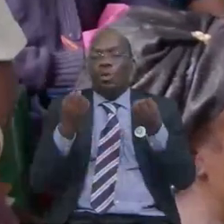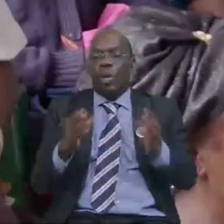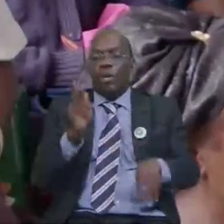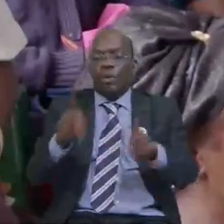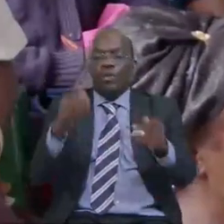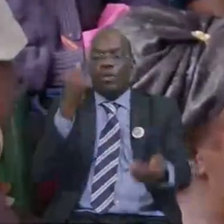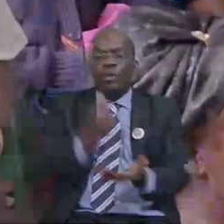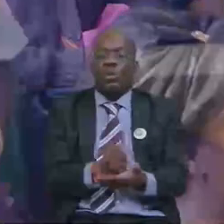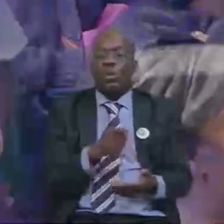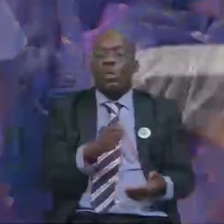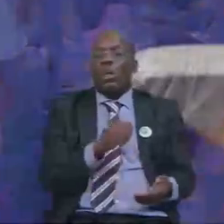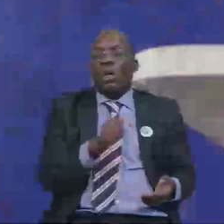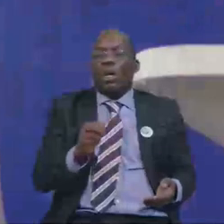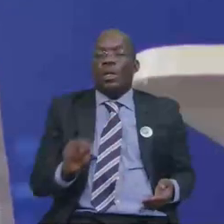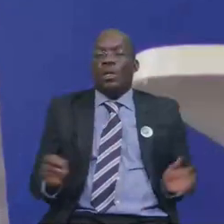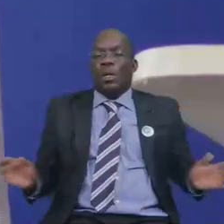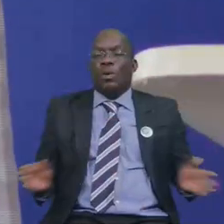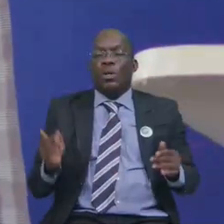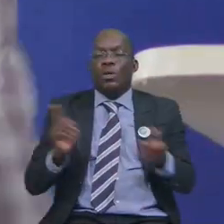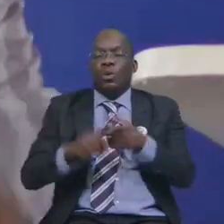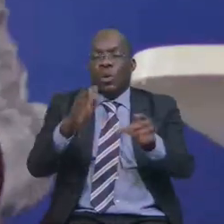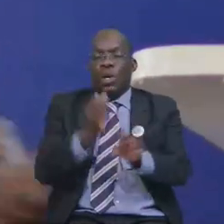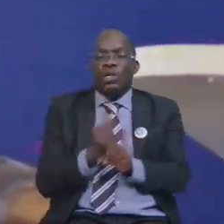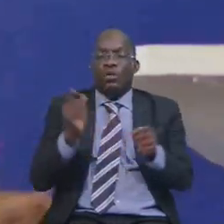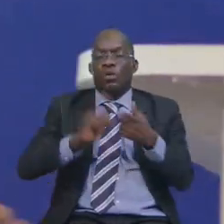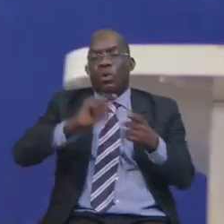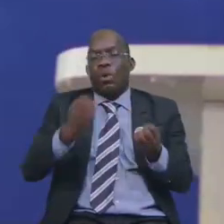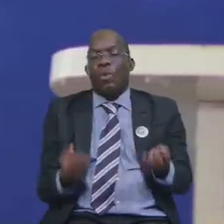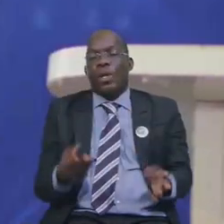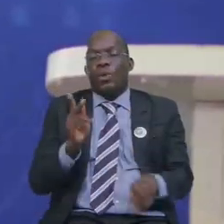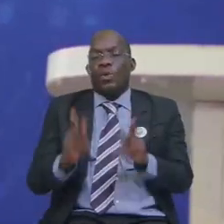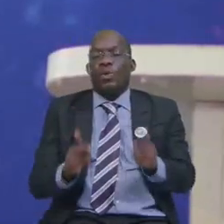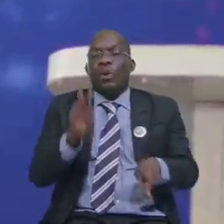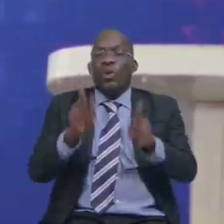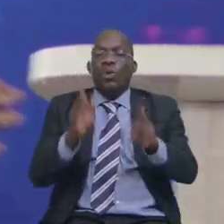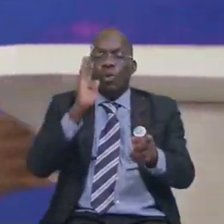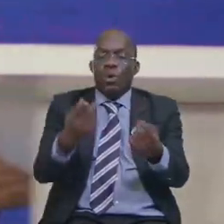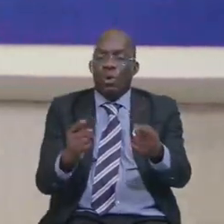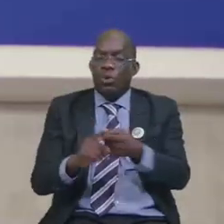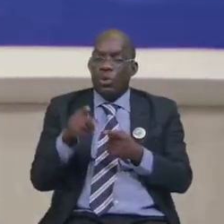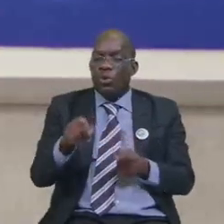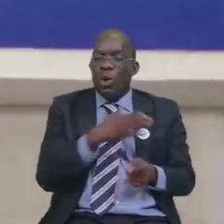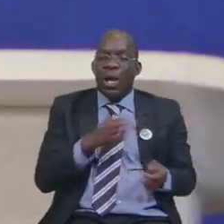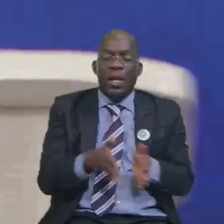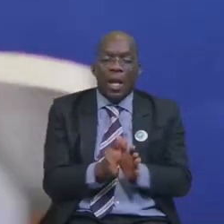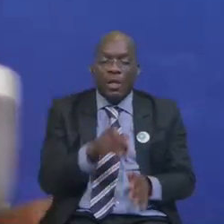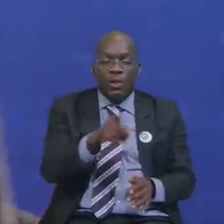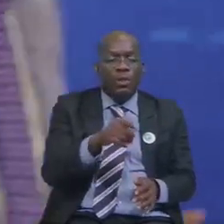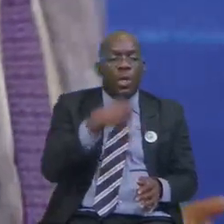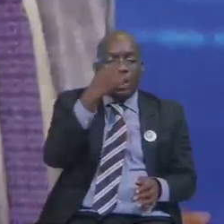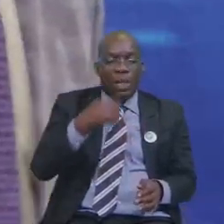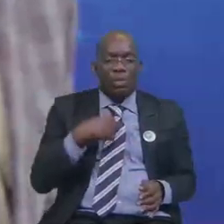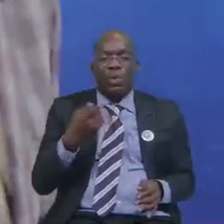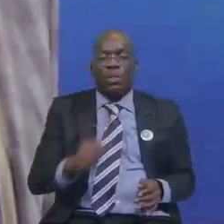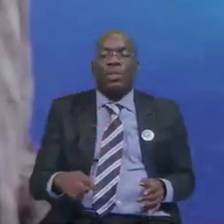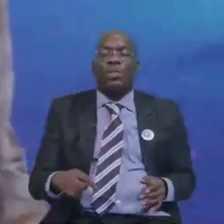pour réaliser d'autres personnes d'autres viendront à toi et diront ou dis-moi le secret de ta